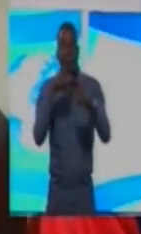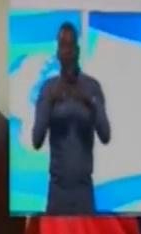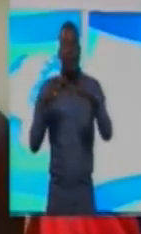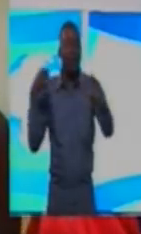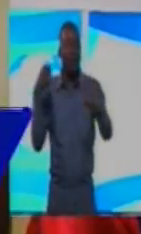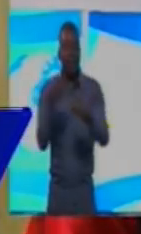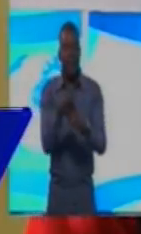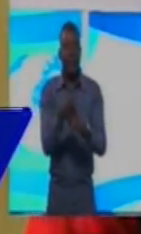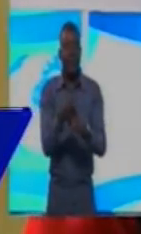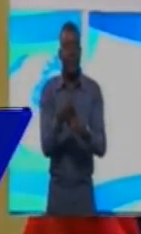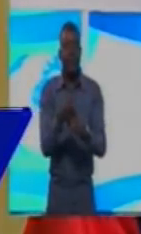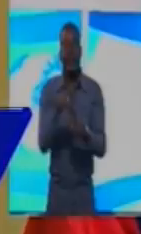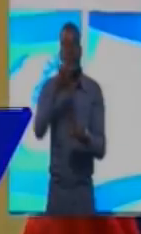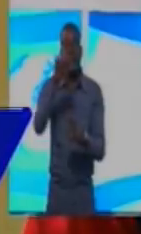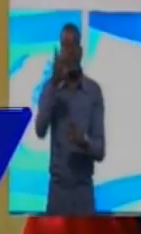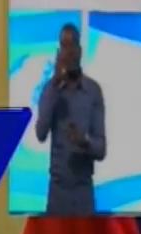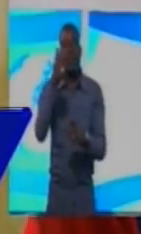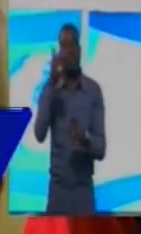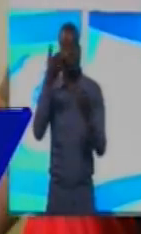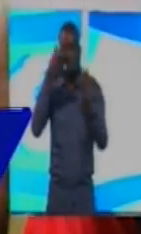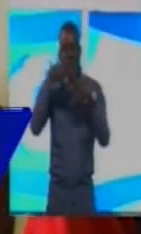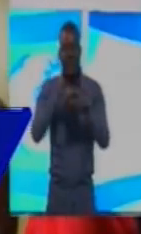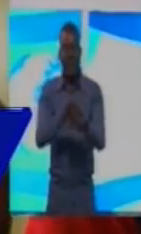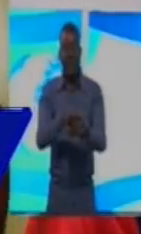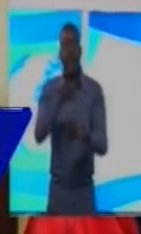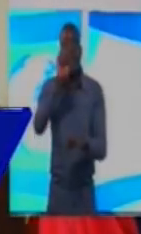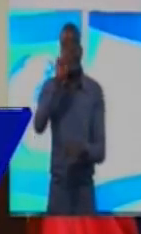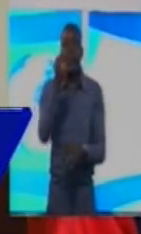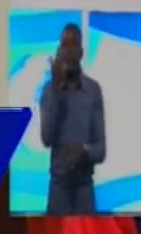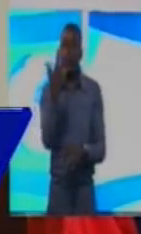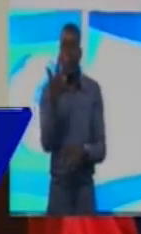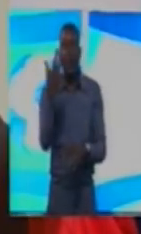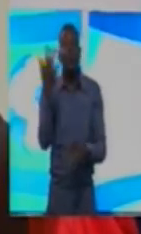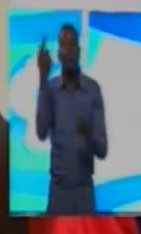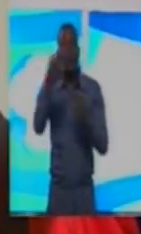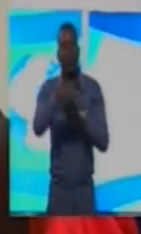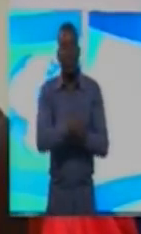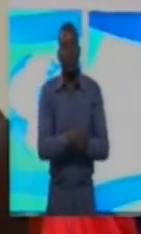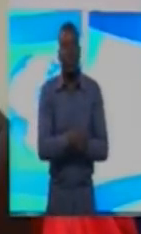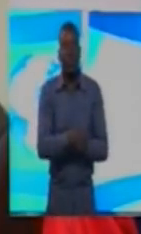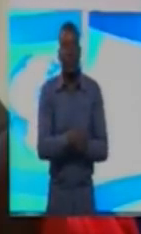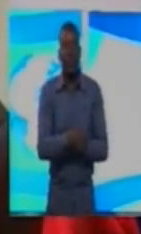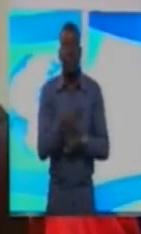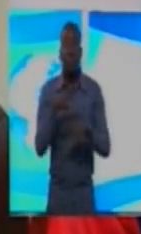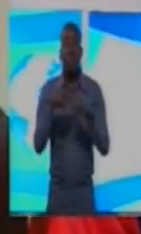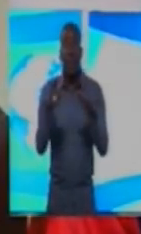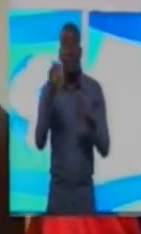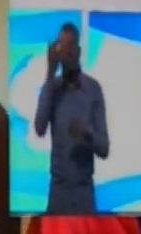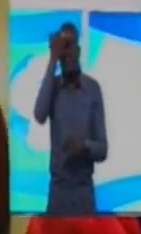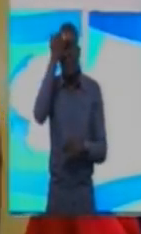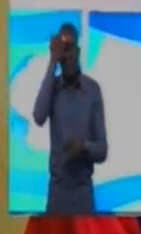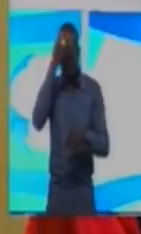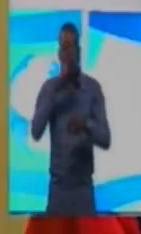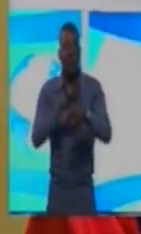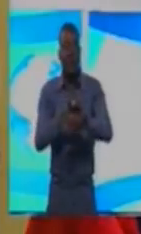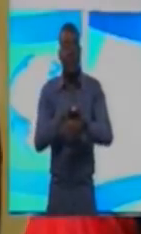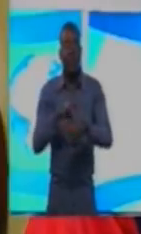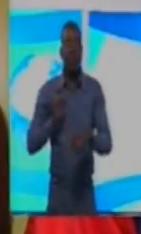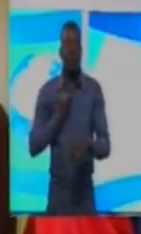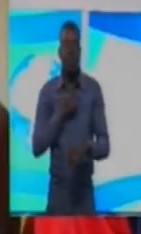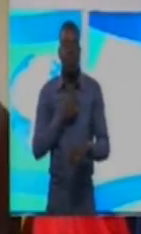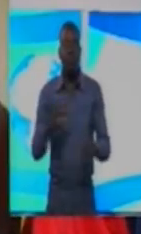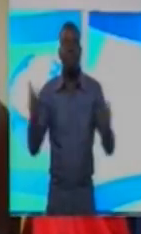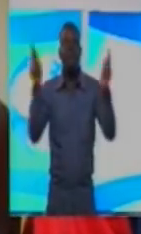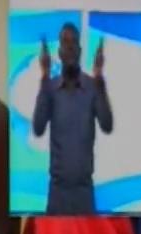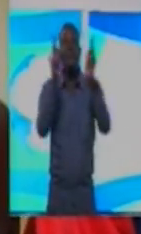interventions qu'on a eu à faire en l'espace du 23 jusqu'à nos jours. Voilà. Mais ça fait que sur le terrain, nous, on rencontre la